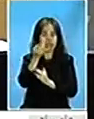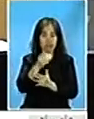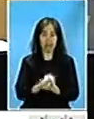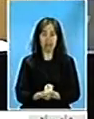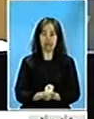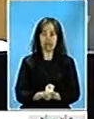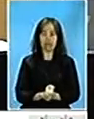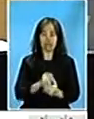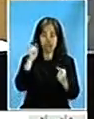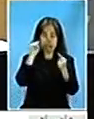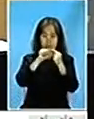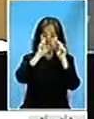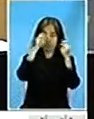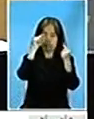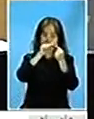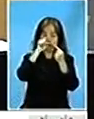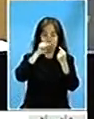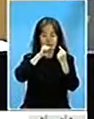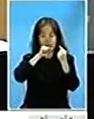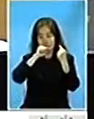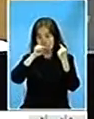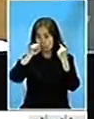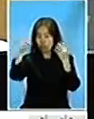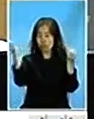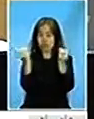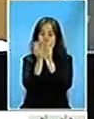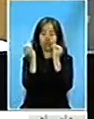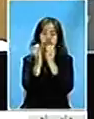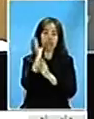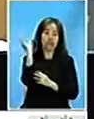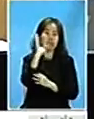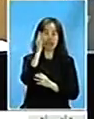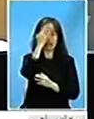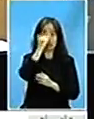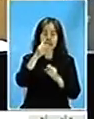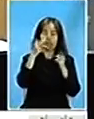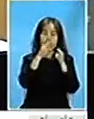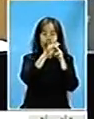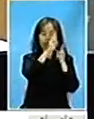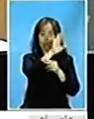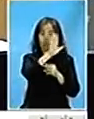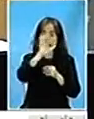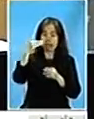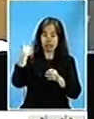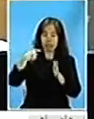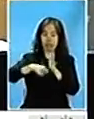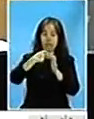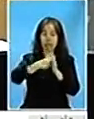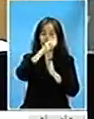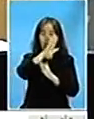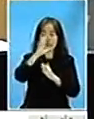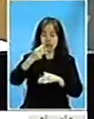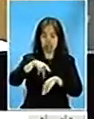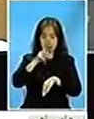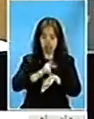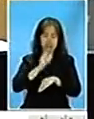นะครับเอาประเด็นเนี้ยคือไม่ต้องไปกระทบอะไรกันมากเพราะต่างฝ่ายต่างเขามีเหตุผลในการนำเสนออยู่ประธานนั่งฟังอยู่เพรา